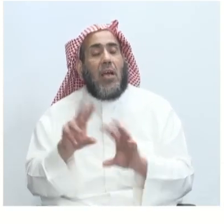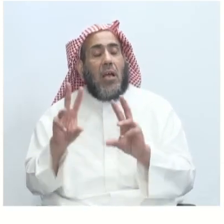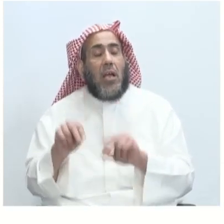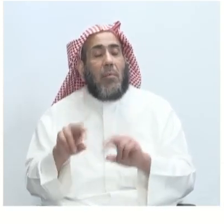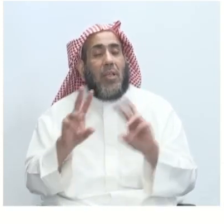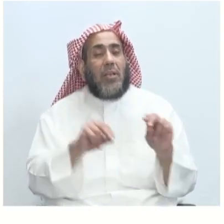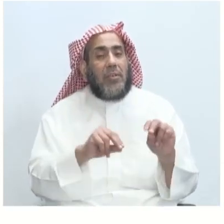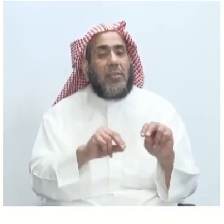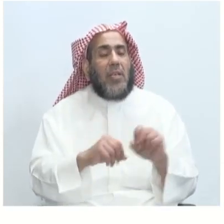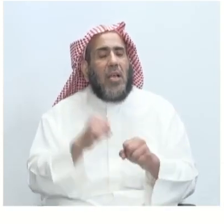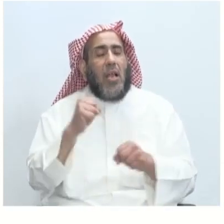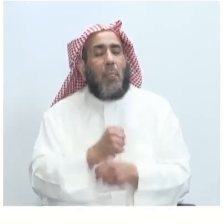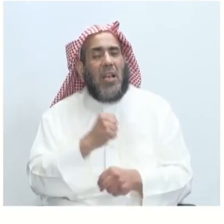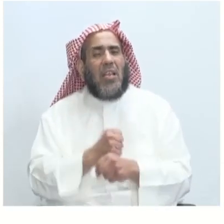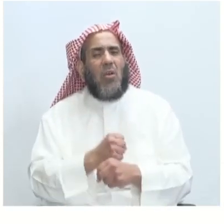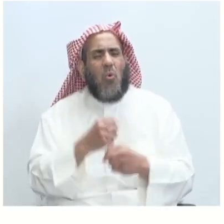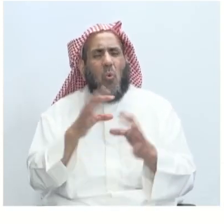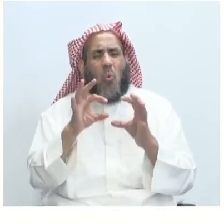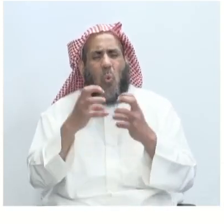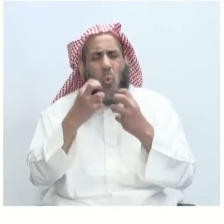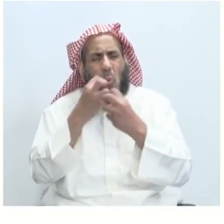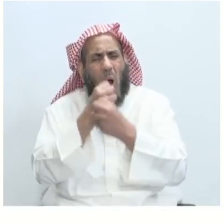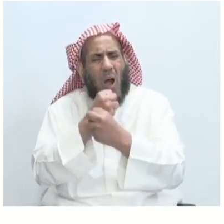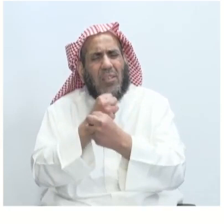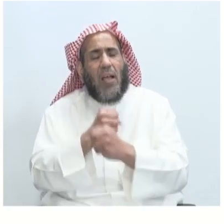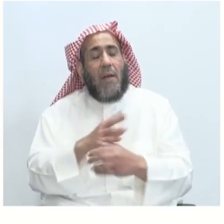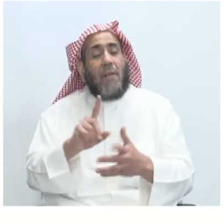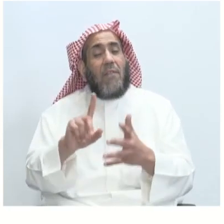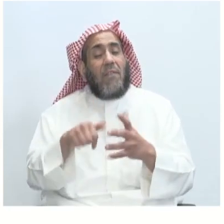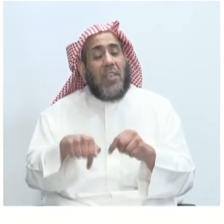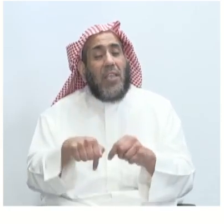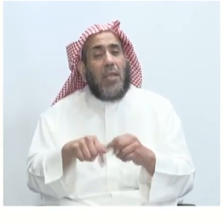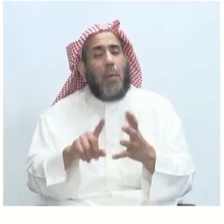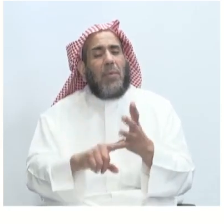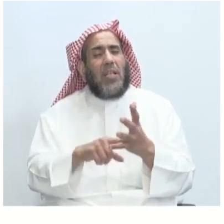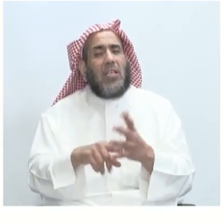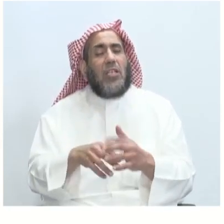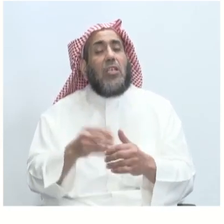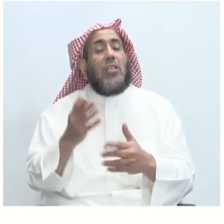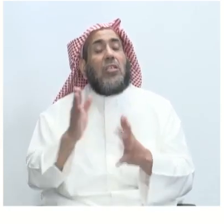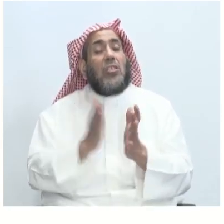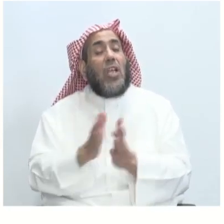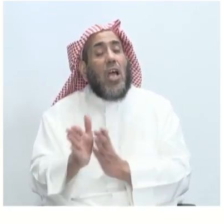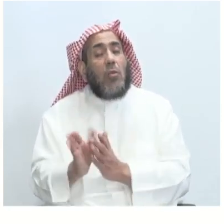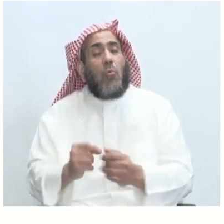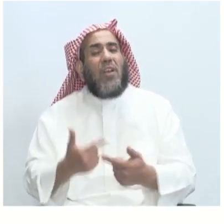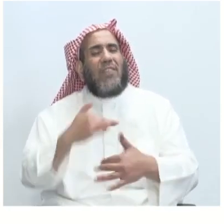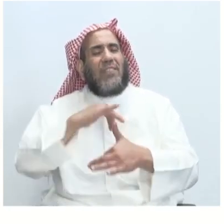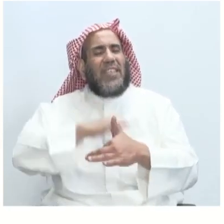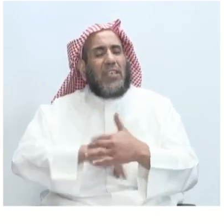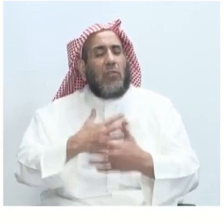ذكرنا هي عمليه معقده في بدايتها جانب فطري نفسي وبعد